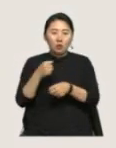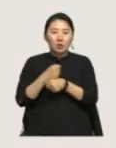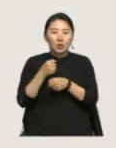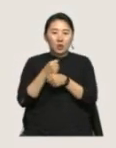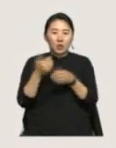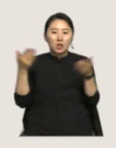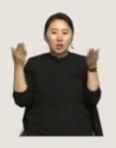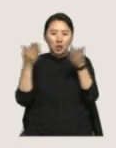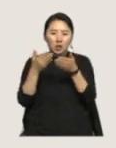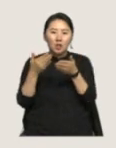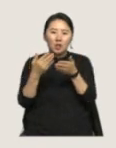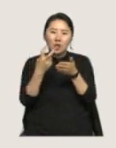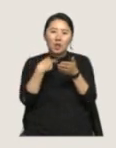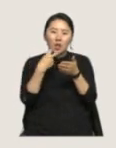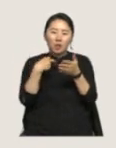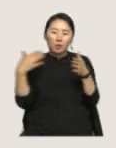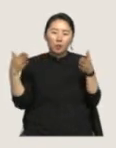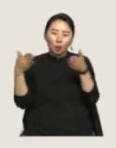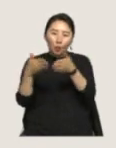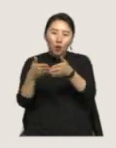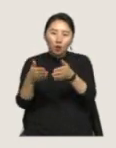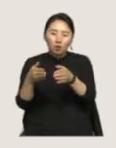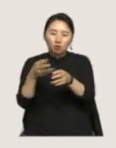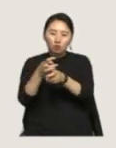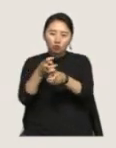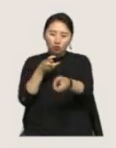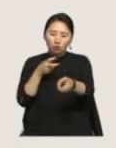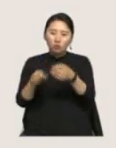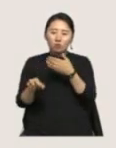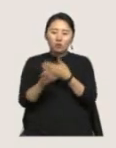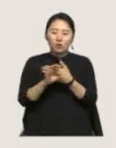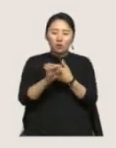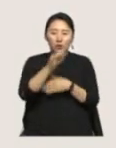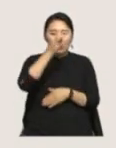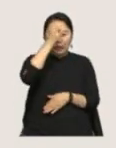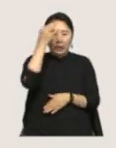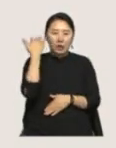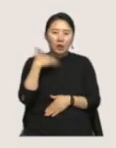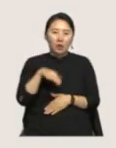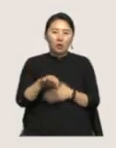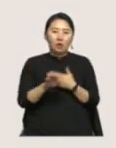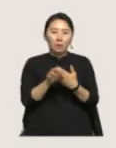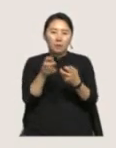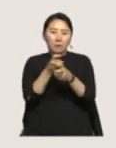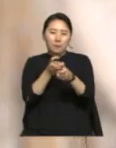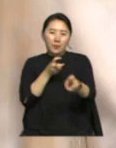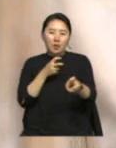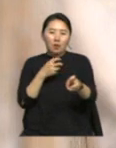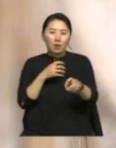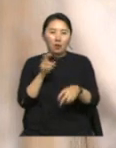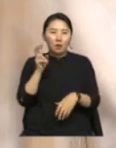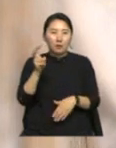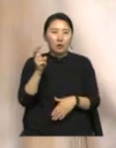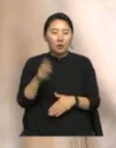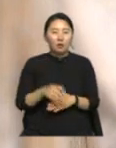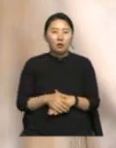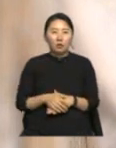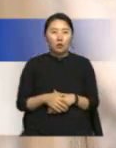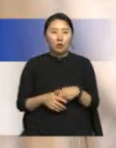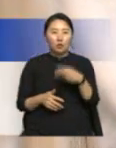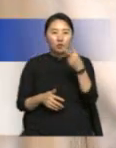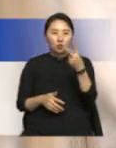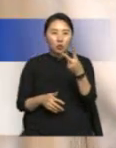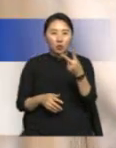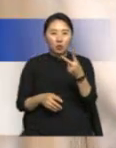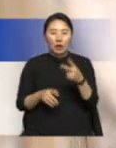도로로 합류하도록 허가가 나 출근 시간이면 도로 기능을 할 수 없을 거란 얘기입니다. 두 군데가 모두